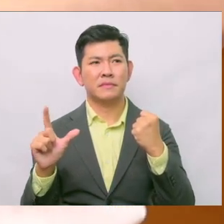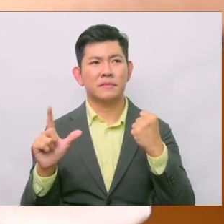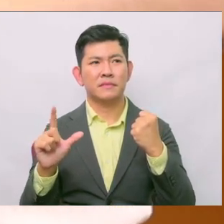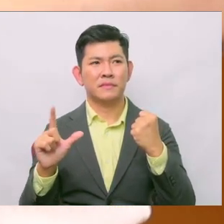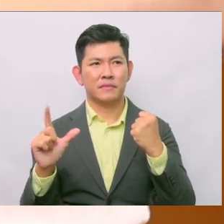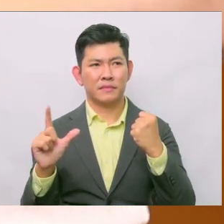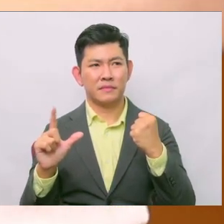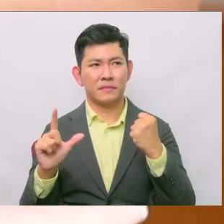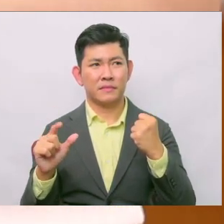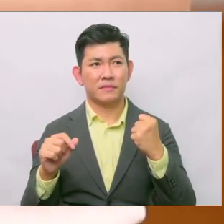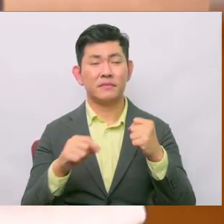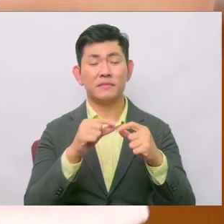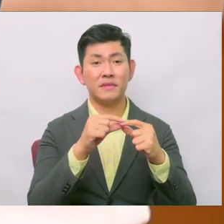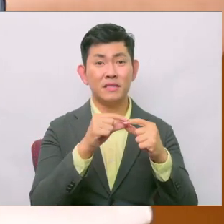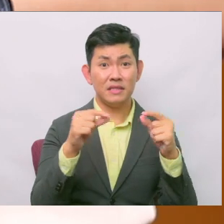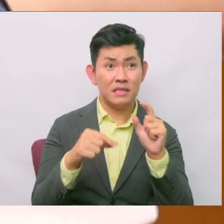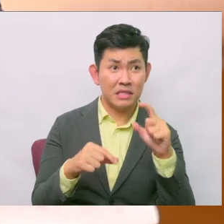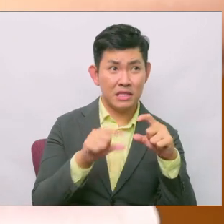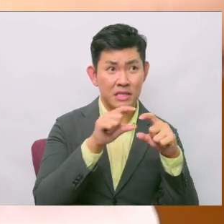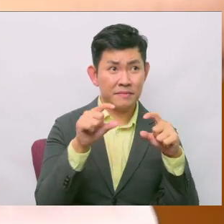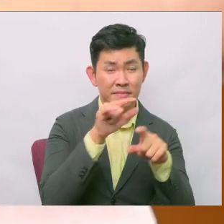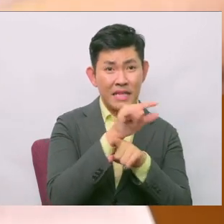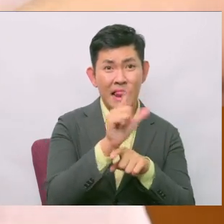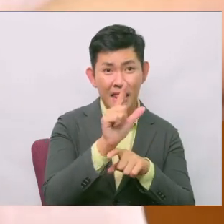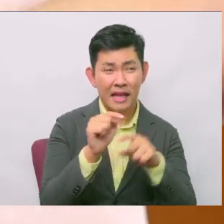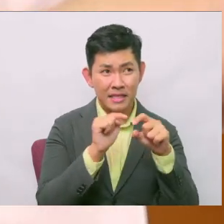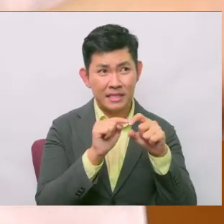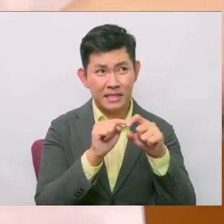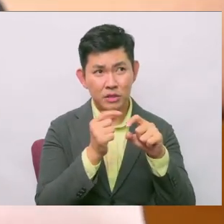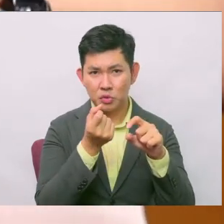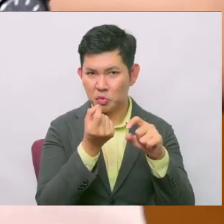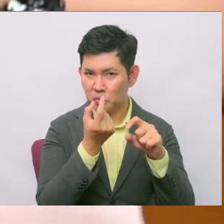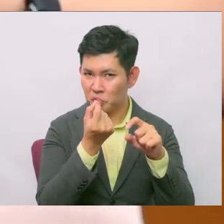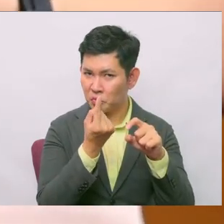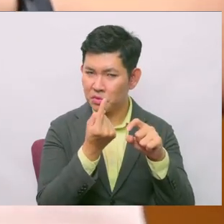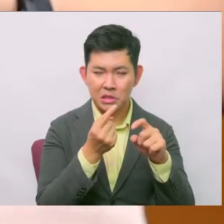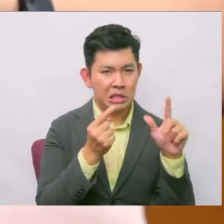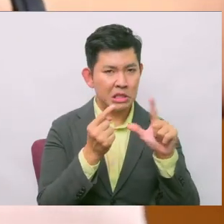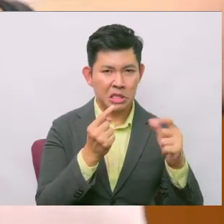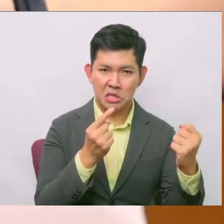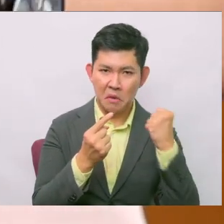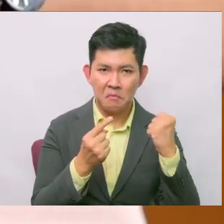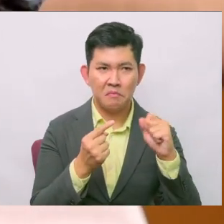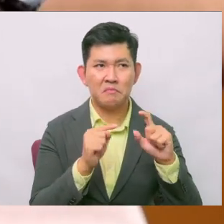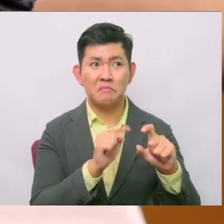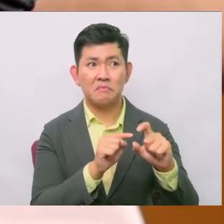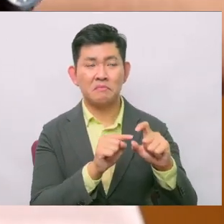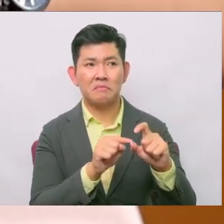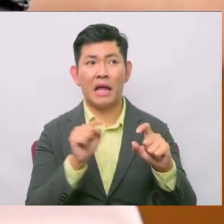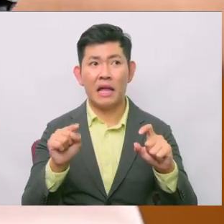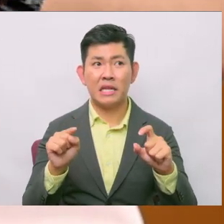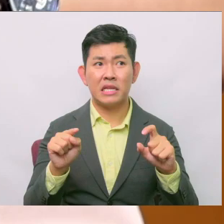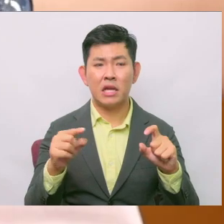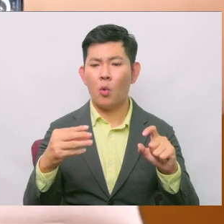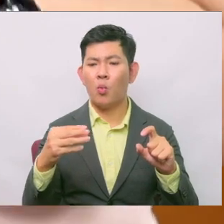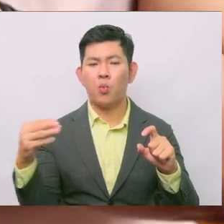ขมิ้นชันนะคะสีจะสดมากนะคะสีเข้มส่วนขมิ้นอ้อยอา